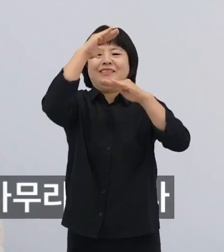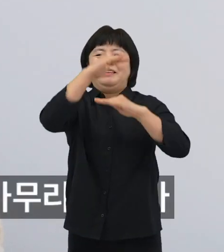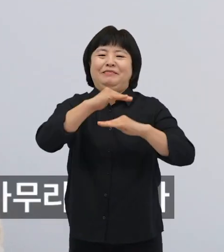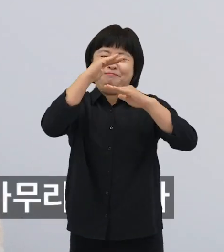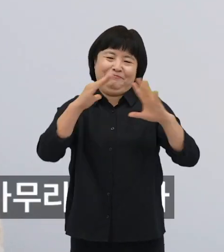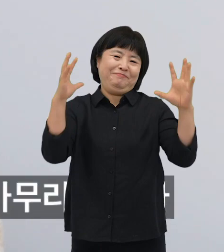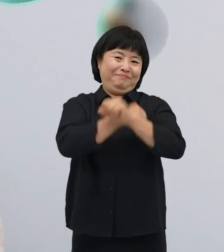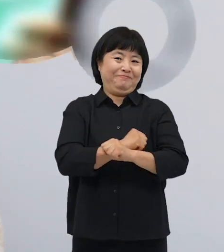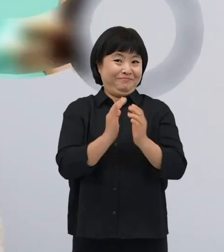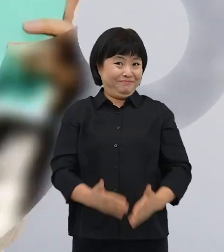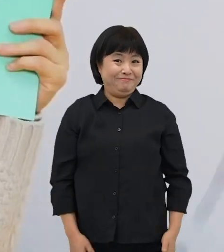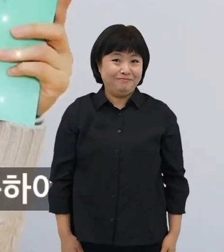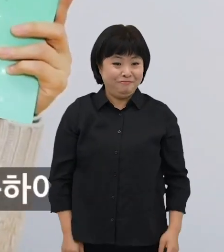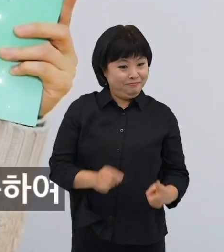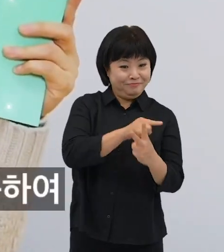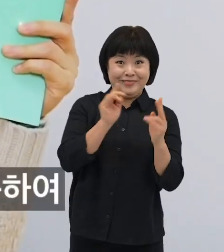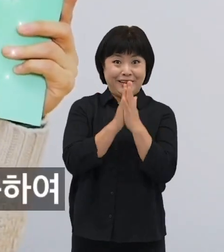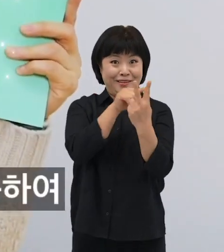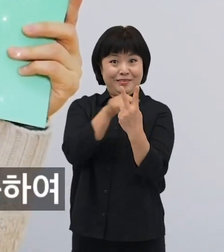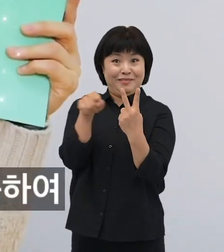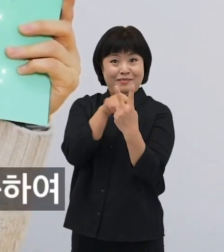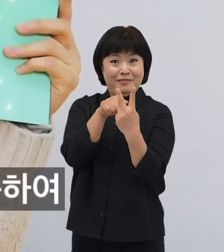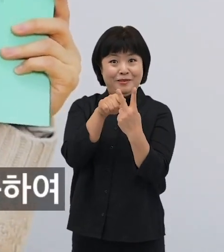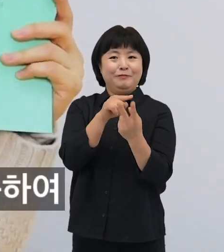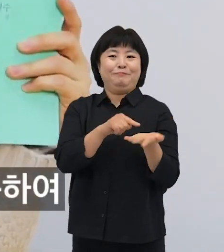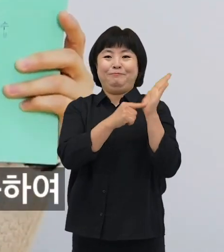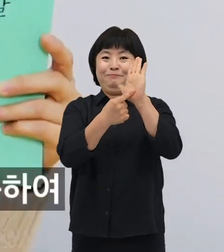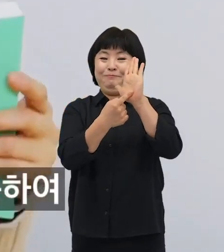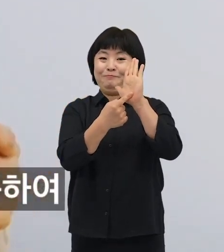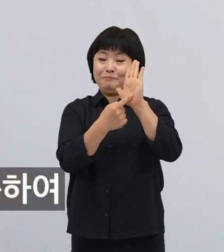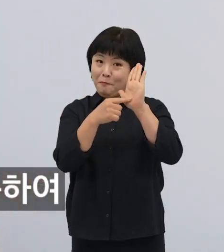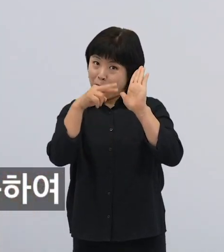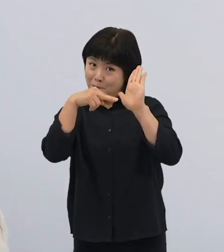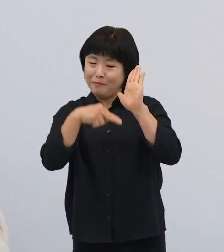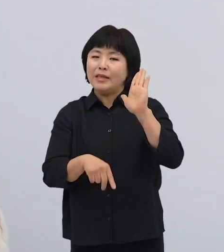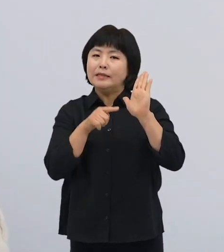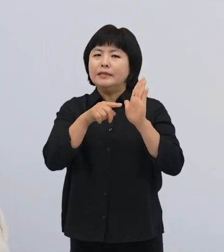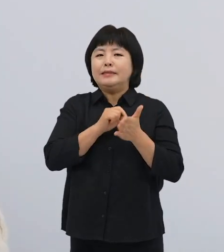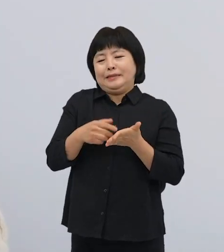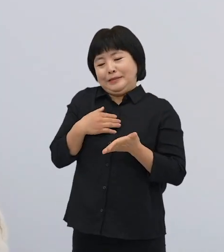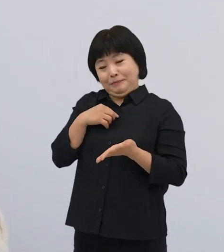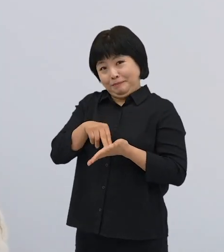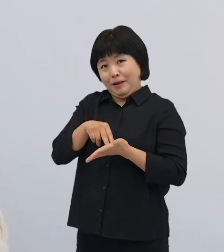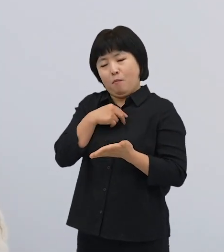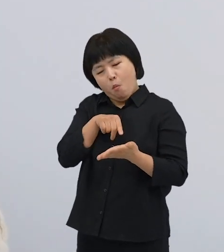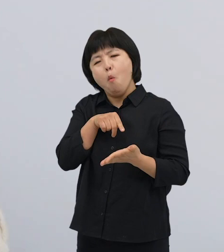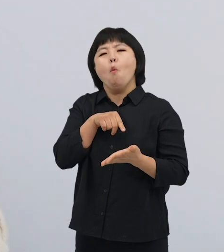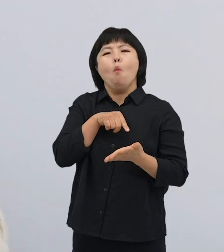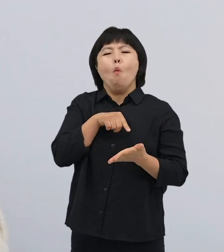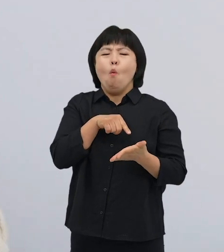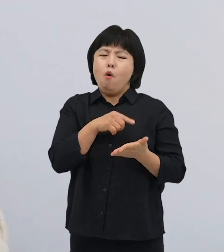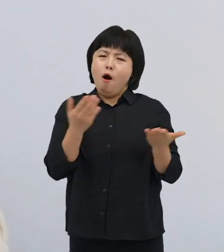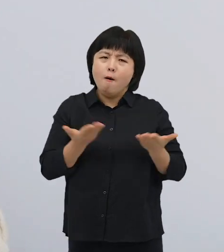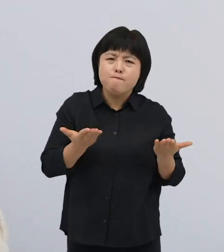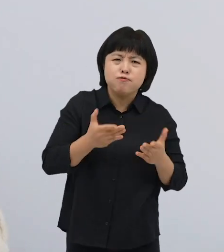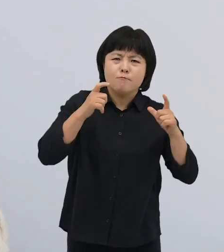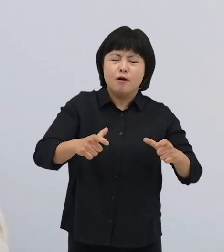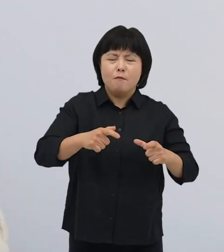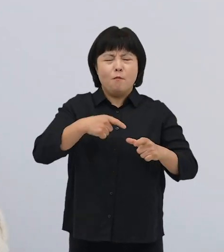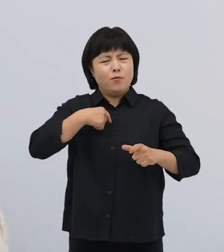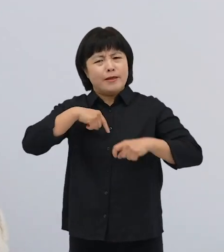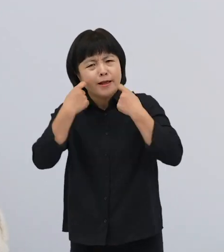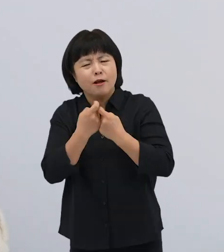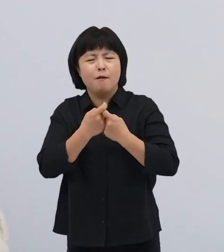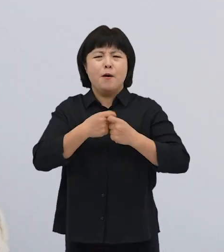이야기가 마무리됩니다. 두 소설 모두 도서관을 소재로 활용하여 사서라는 직군이 가진 업무 영역과